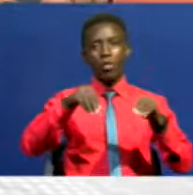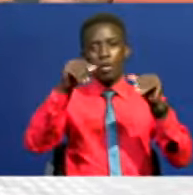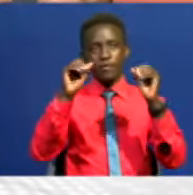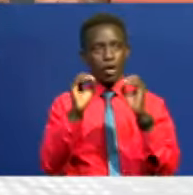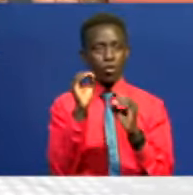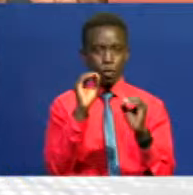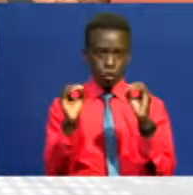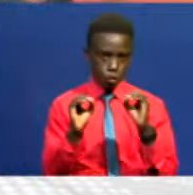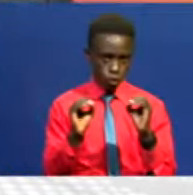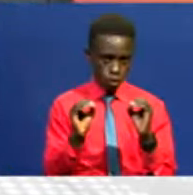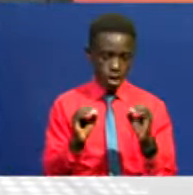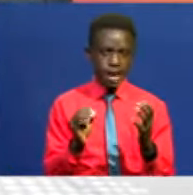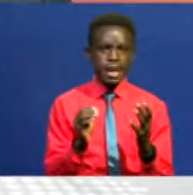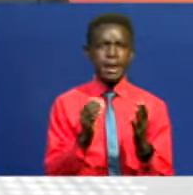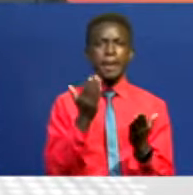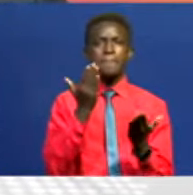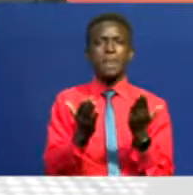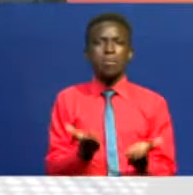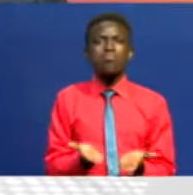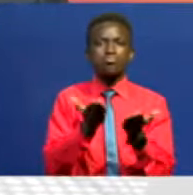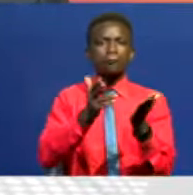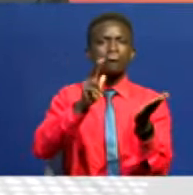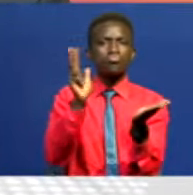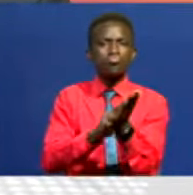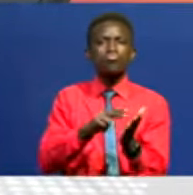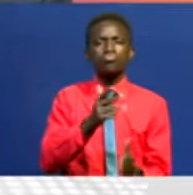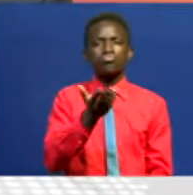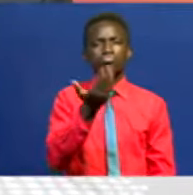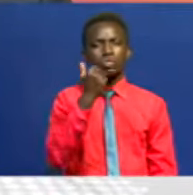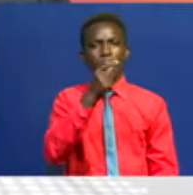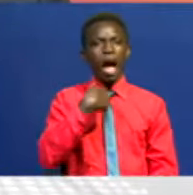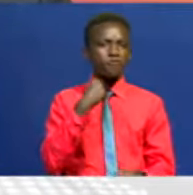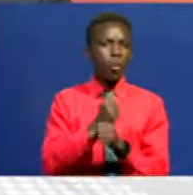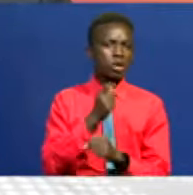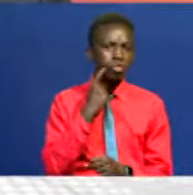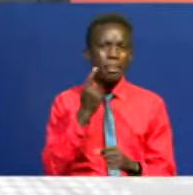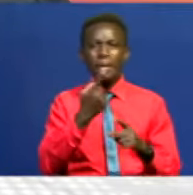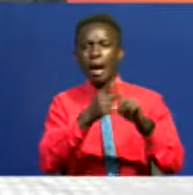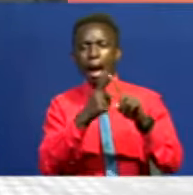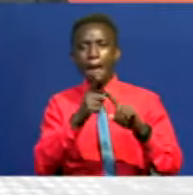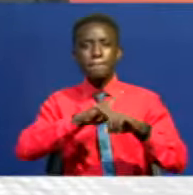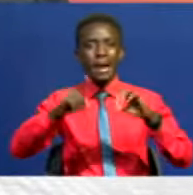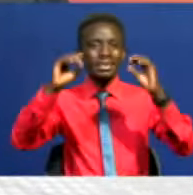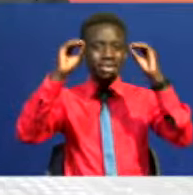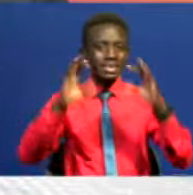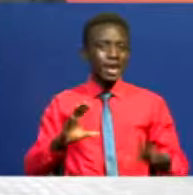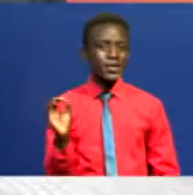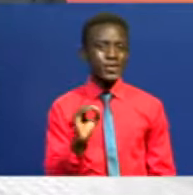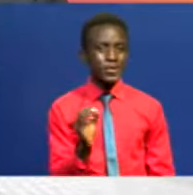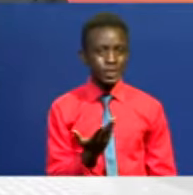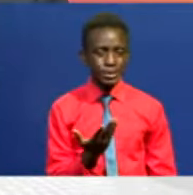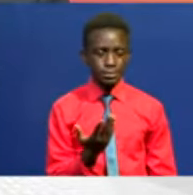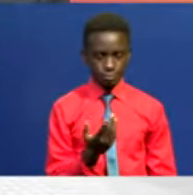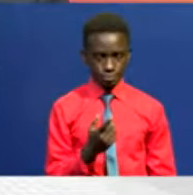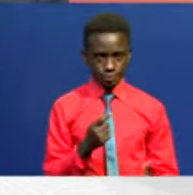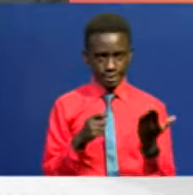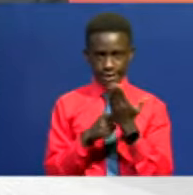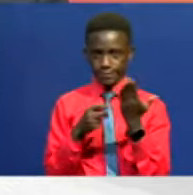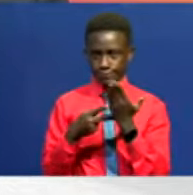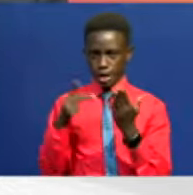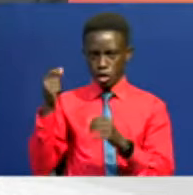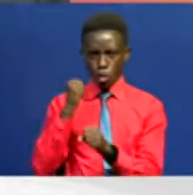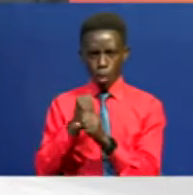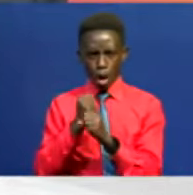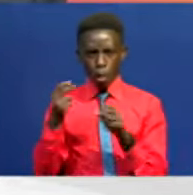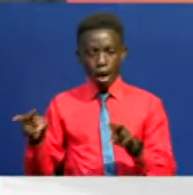uko na maybe the workshops na hivyo vifaa vingine vyote, lakini hauna walimu. Kwa hivyo TVETA pia inaangalia wale walimu ambao